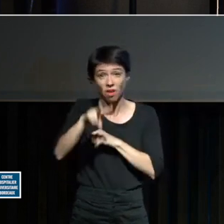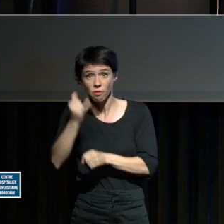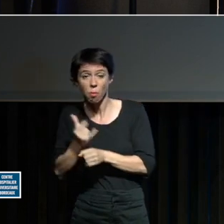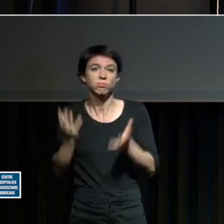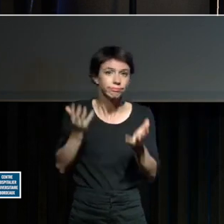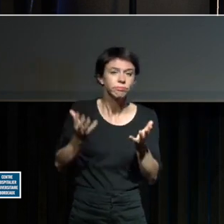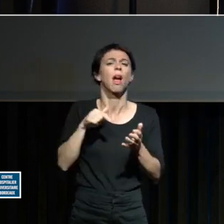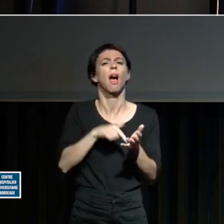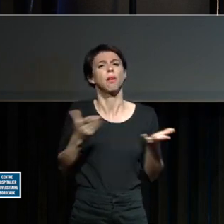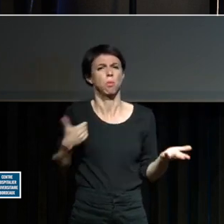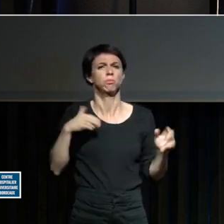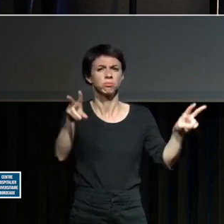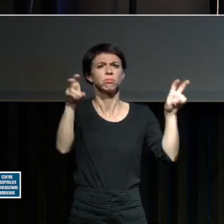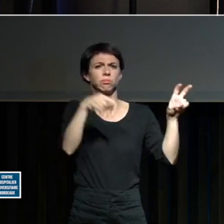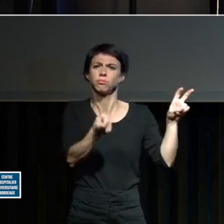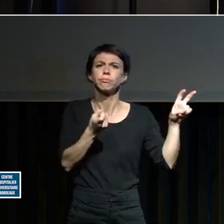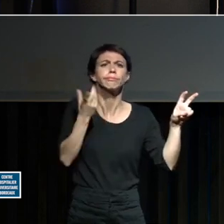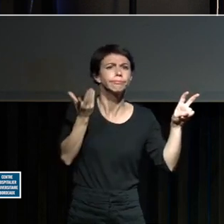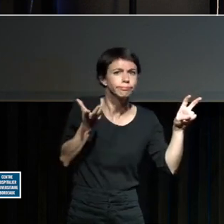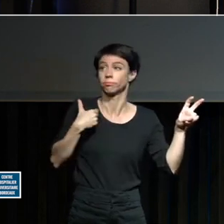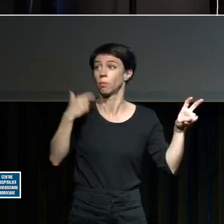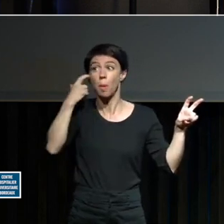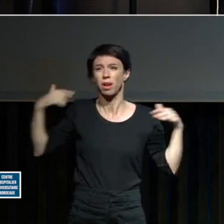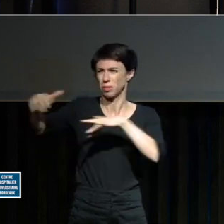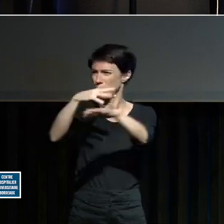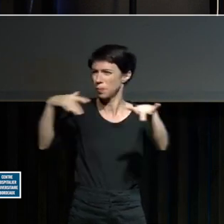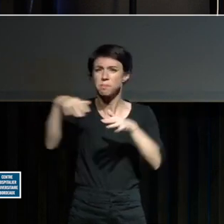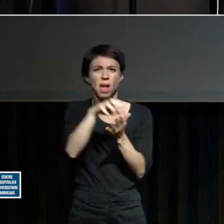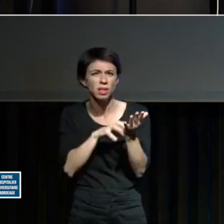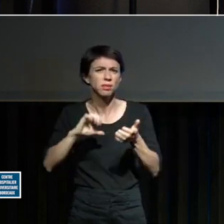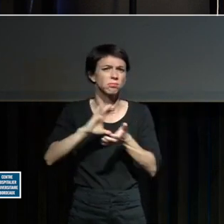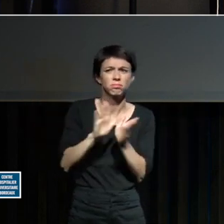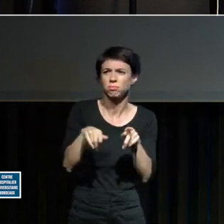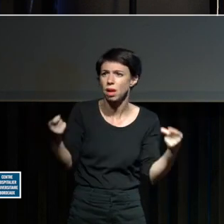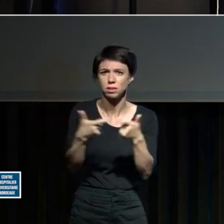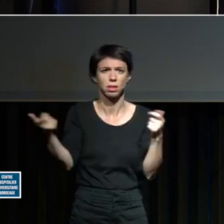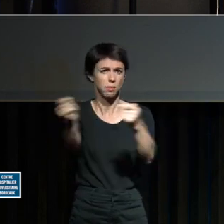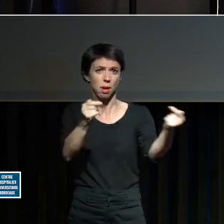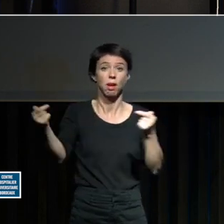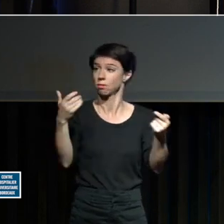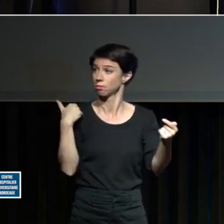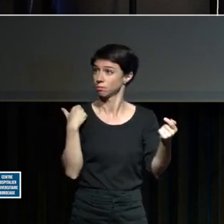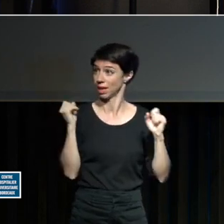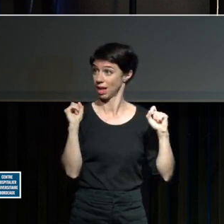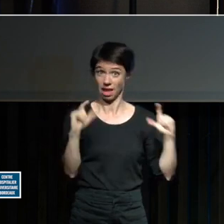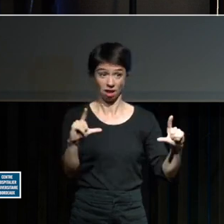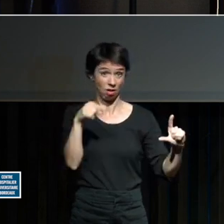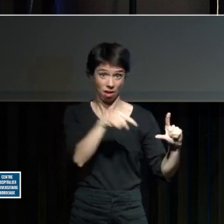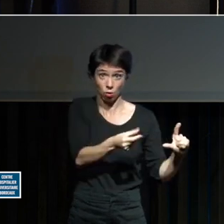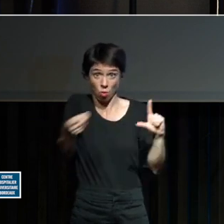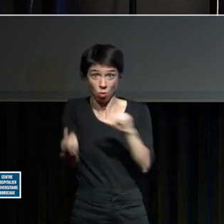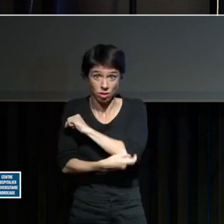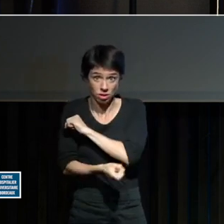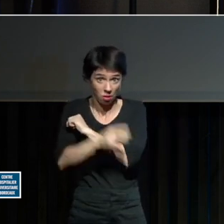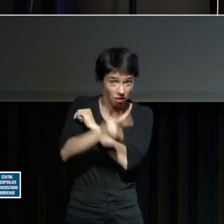nombreuses controverses qui entourent finalement la question du risque addictif lié à l'utilisation aux écrans. Et de façon plus générale,